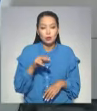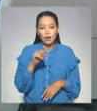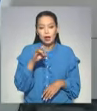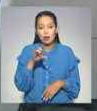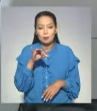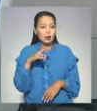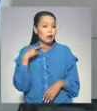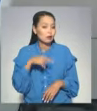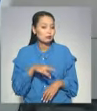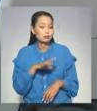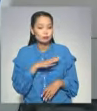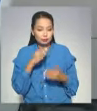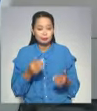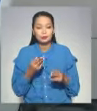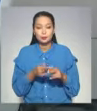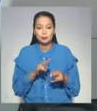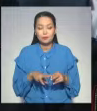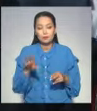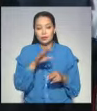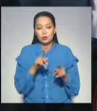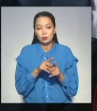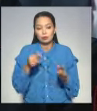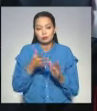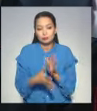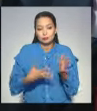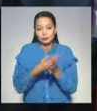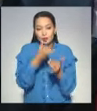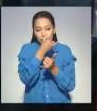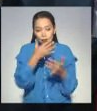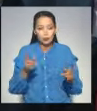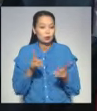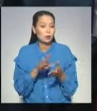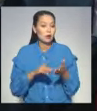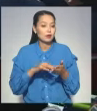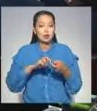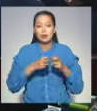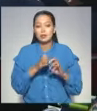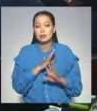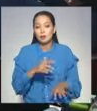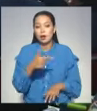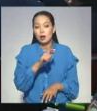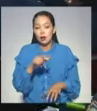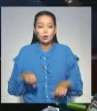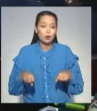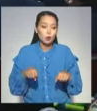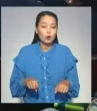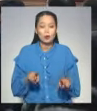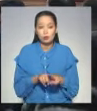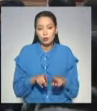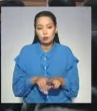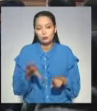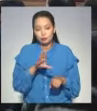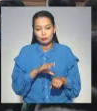Мұндай жағдай еліміздің беделіне нұқсан келтірері анық. Осындай олқылық қайталанбас үшін азаматтардың құқықтық сауатын